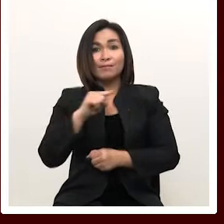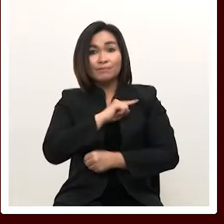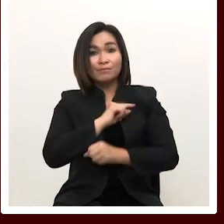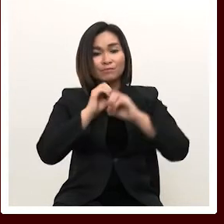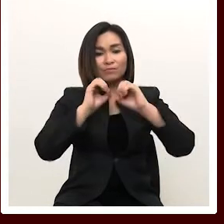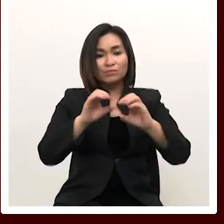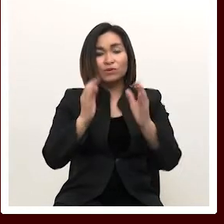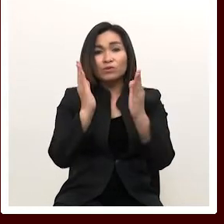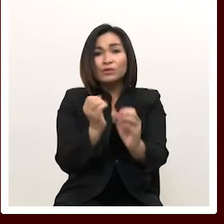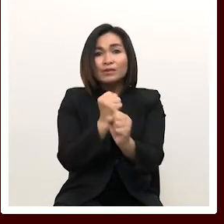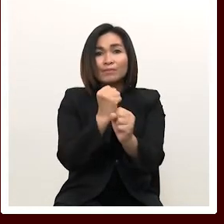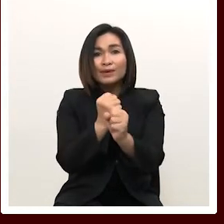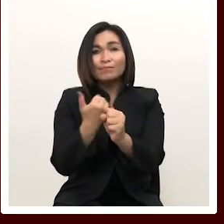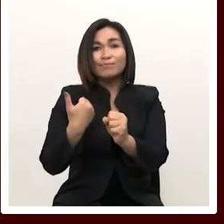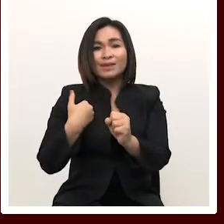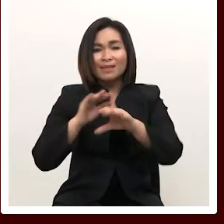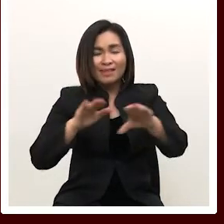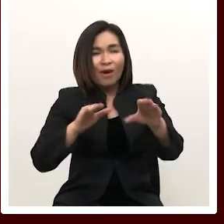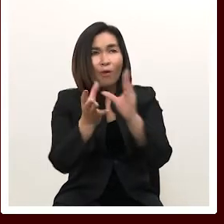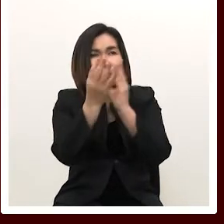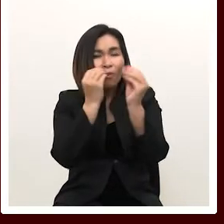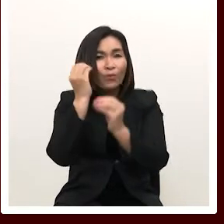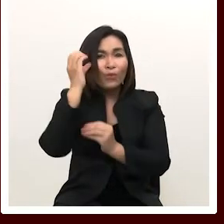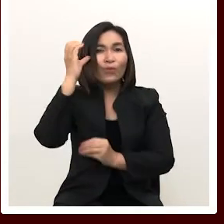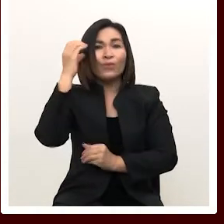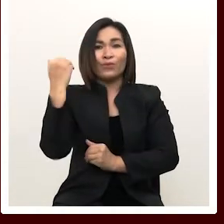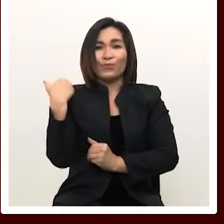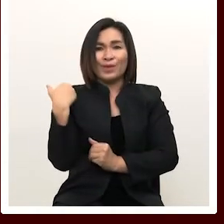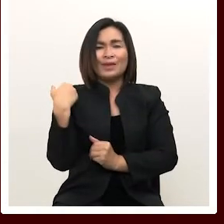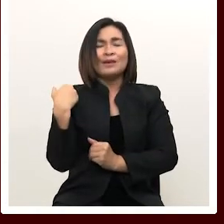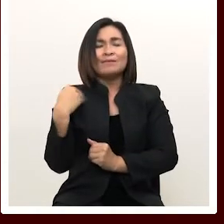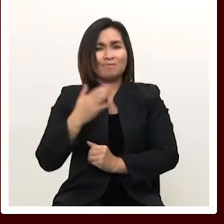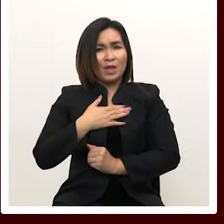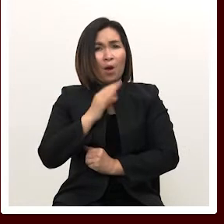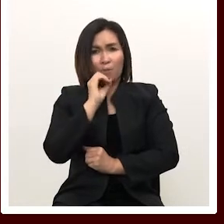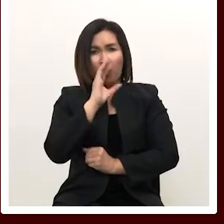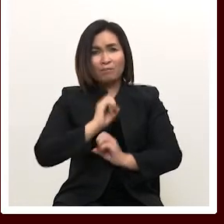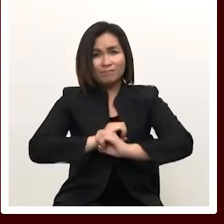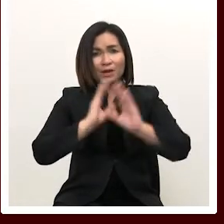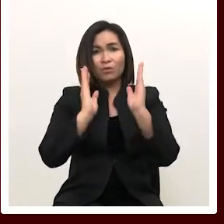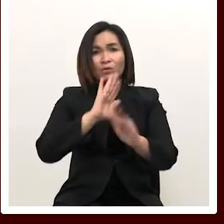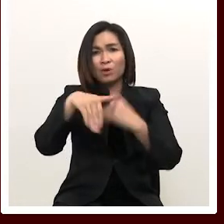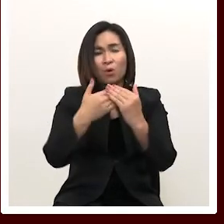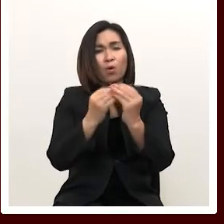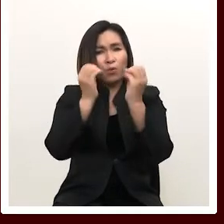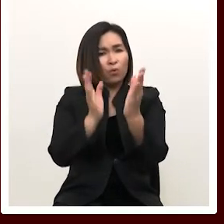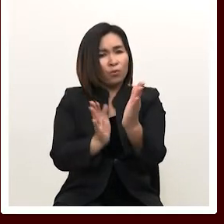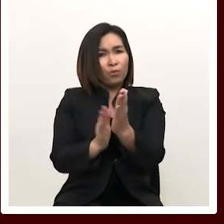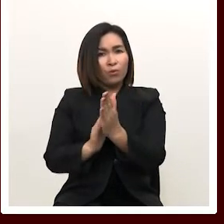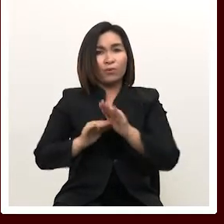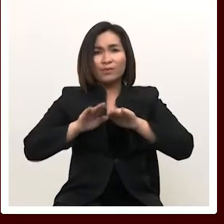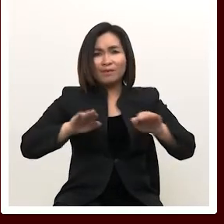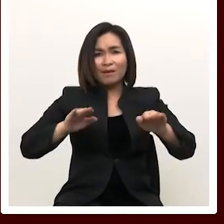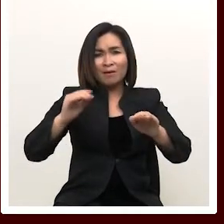นอาจารย์ของเราเองอยู่ที่นี่นะฮะสอนพนักงานนะครับต่างๆเด็กพวกนี้ก็ได้ความรู้จากเราเด็กทุกคนนะผมกล้าพูดเลยว่